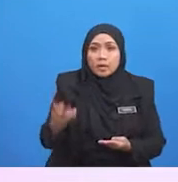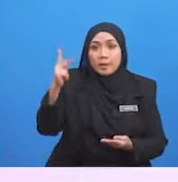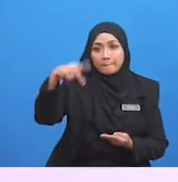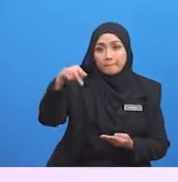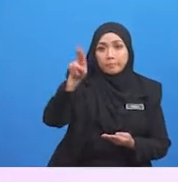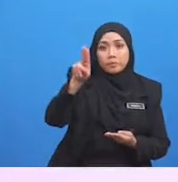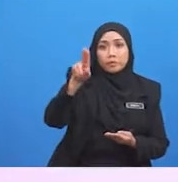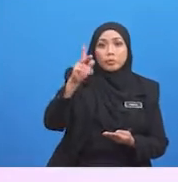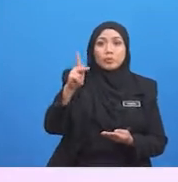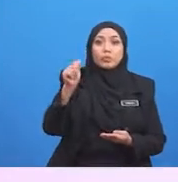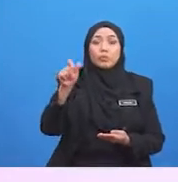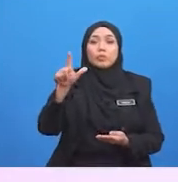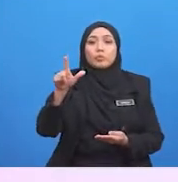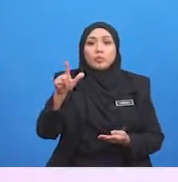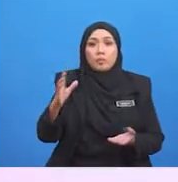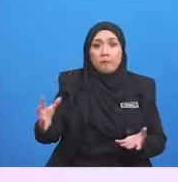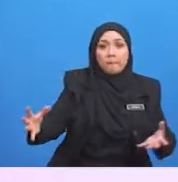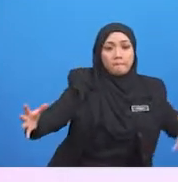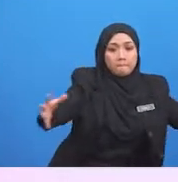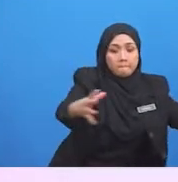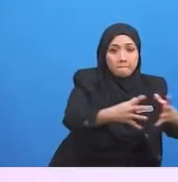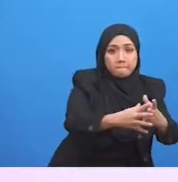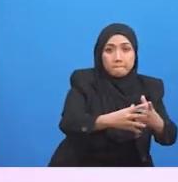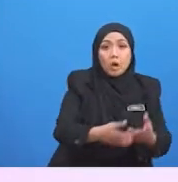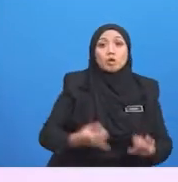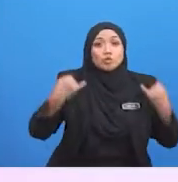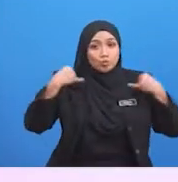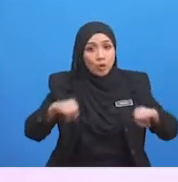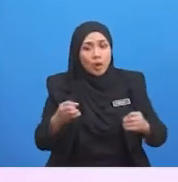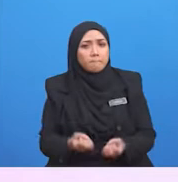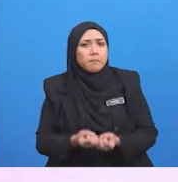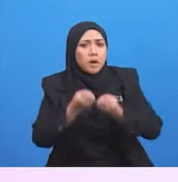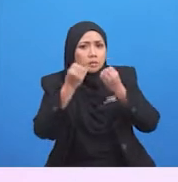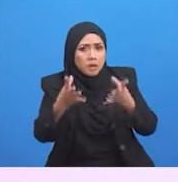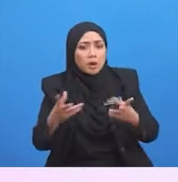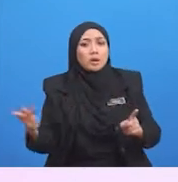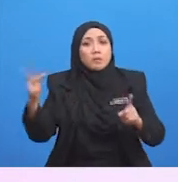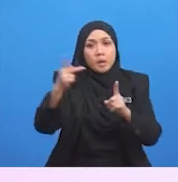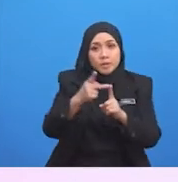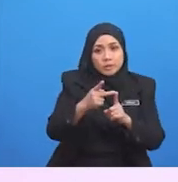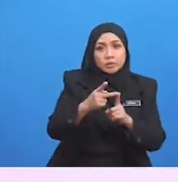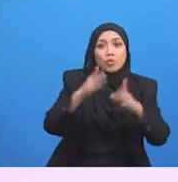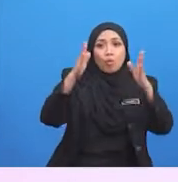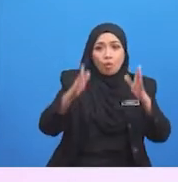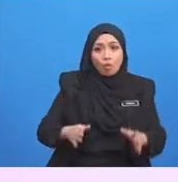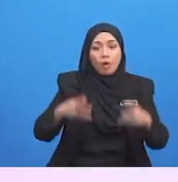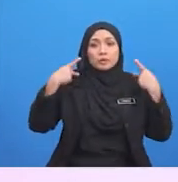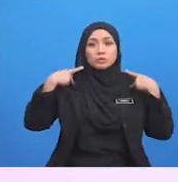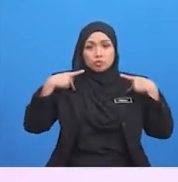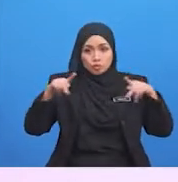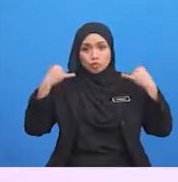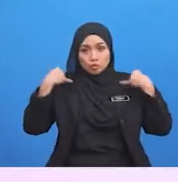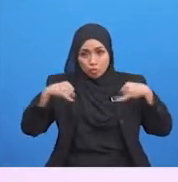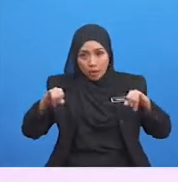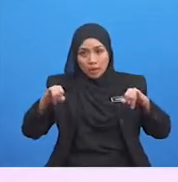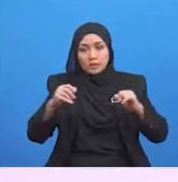dan menjual dalam kuantiti yang banyak kepada peruncit. Pemborong beli dari pengeluar, jual